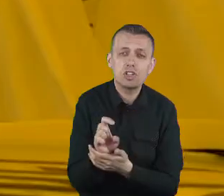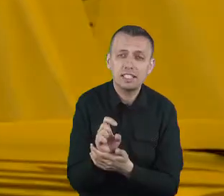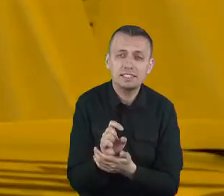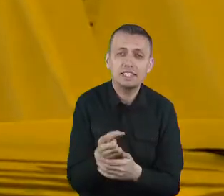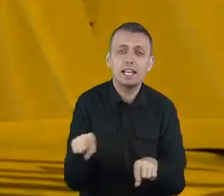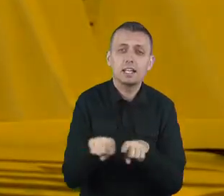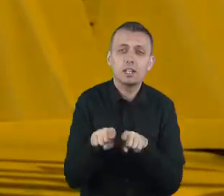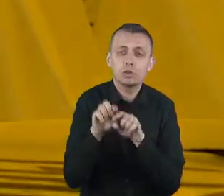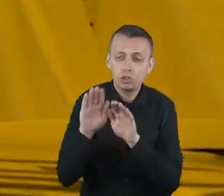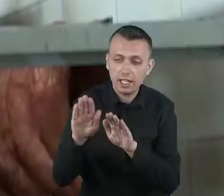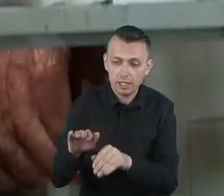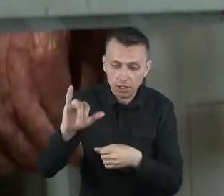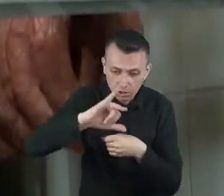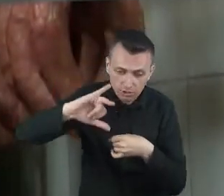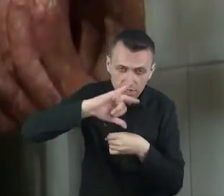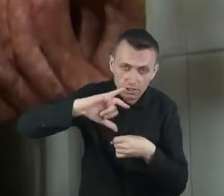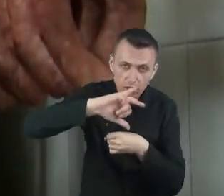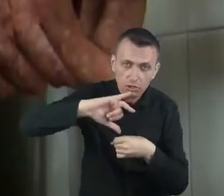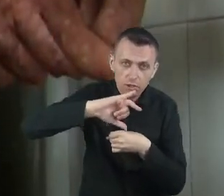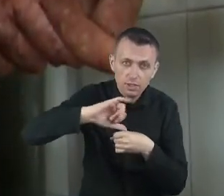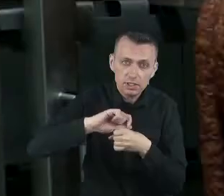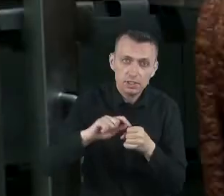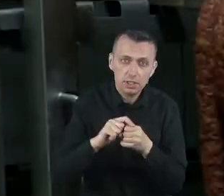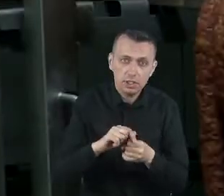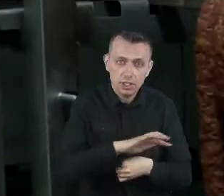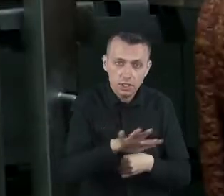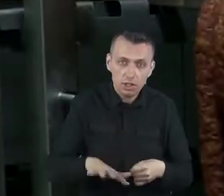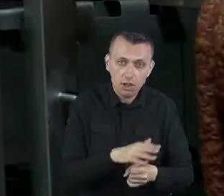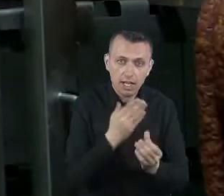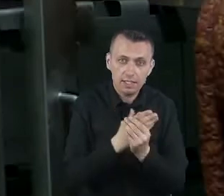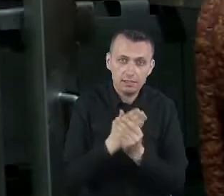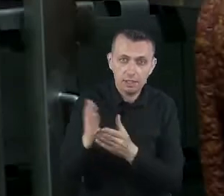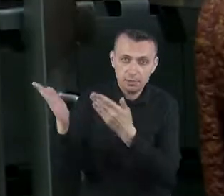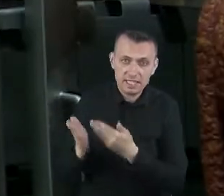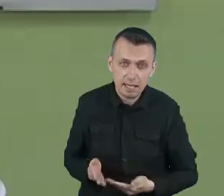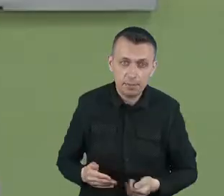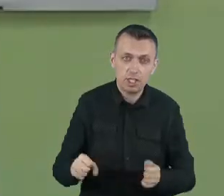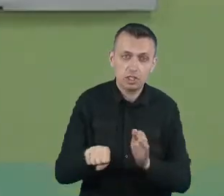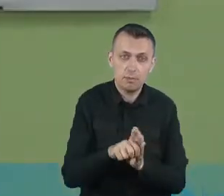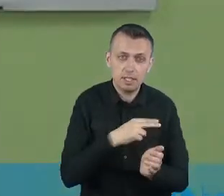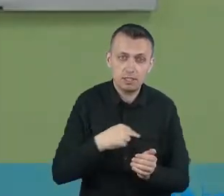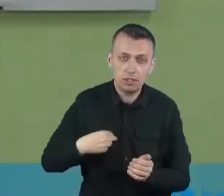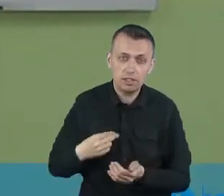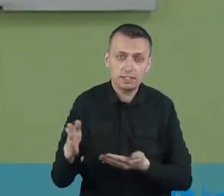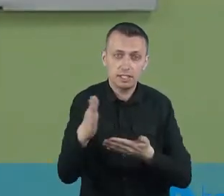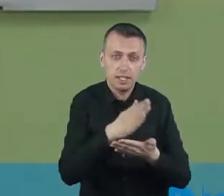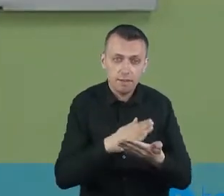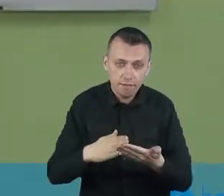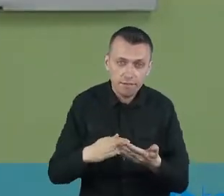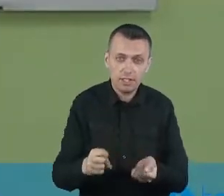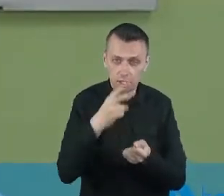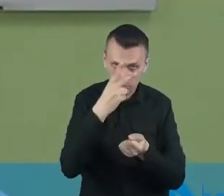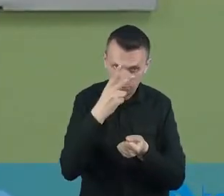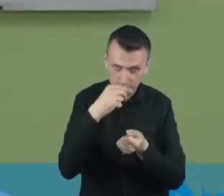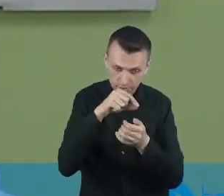ekoinnowacji służących ochronie środowiska i opartych na wykorzystaniu lokalnego potencjału. Zapraszamy do nas do Wydziału Rolnictwa, Leśnictwa i Ochrony Środowiska,